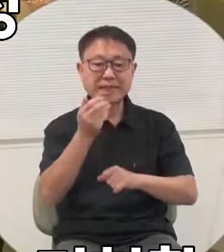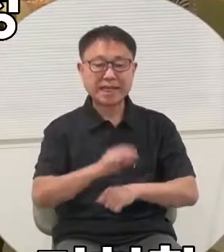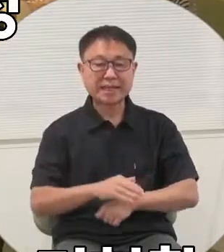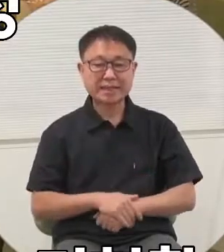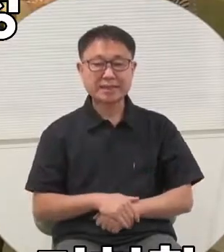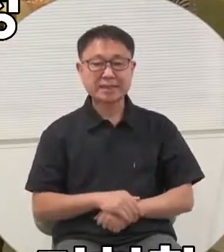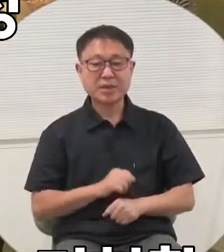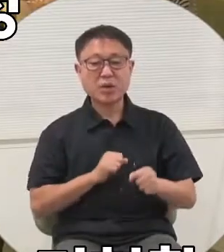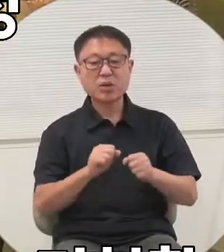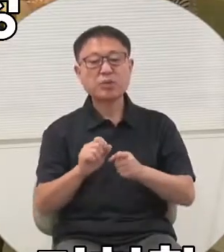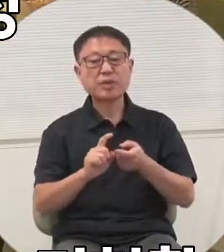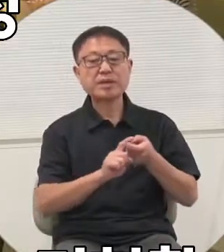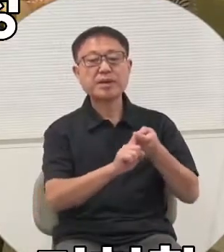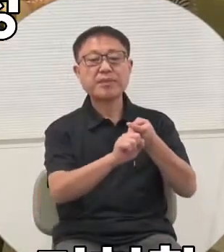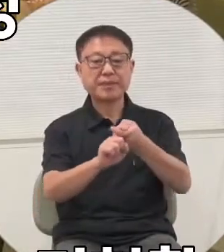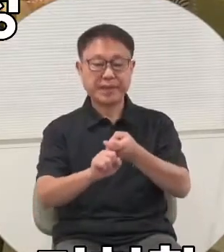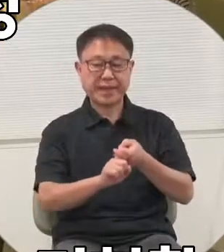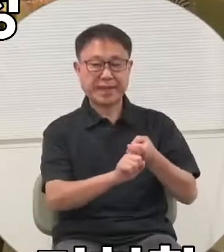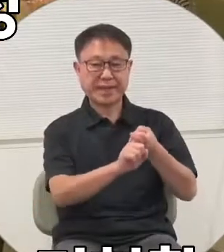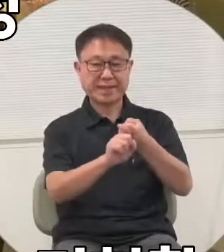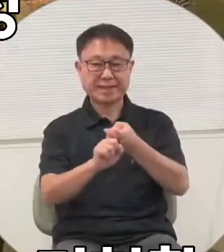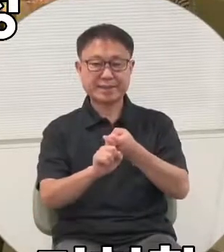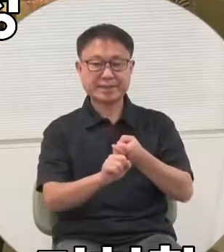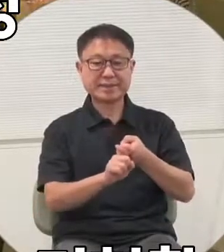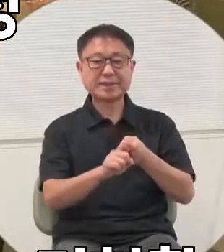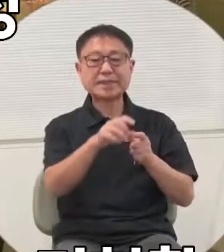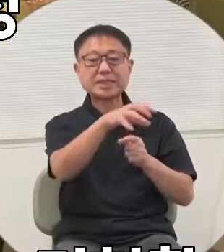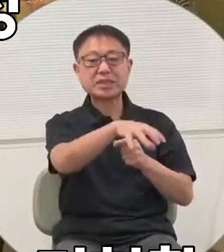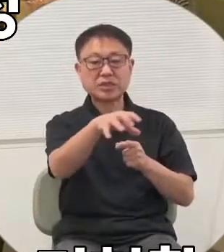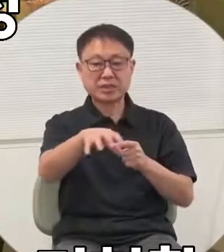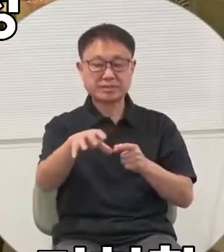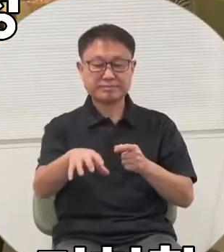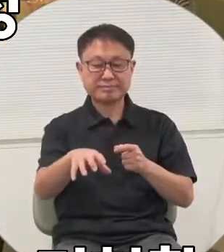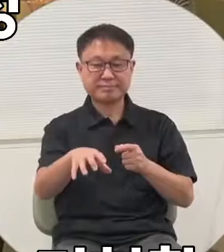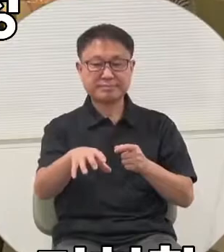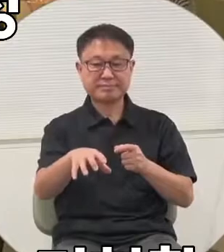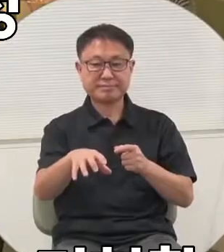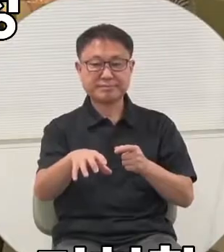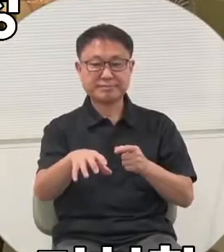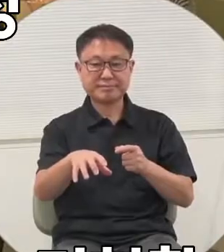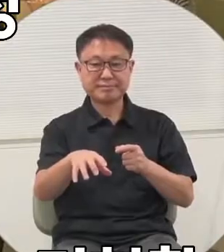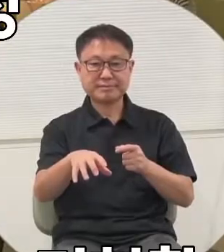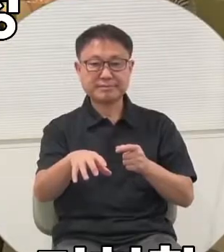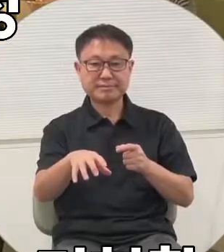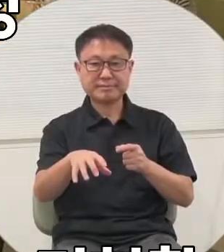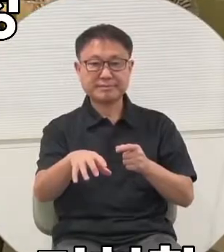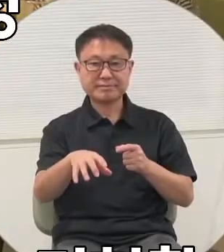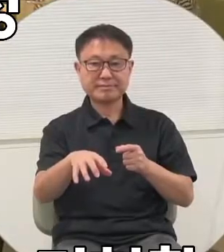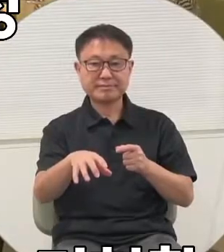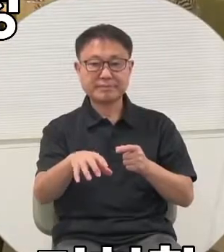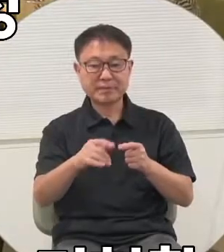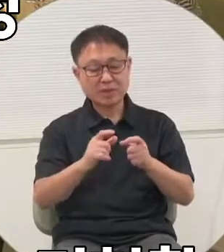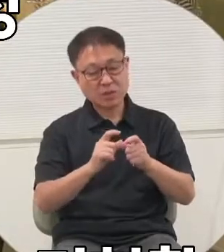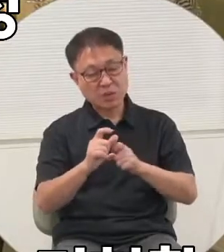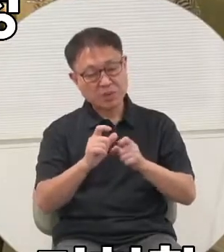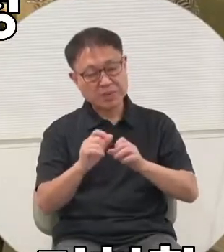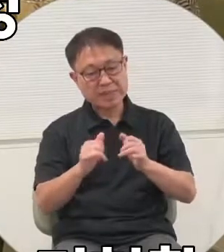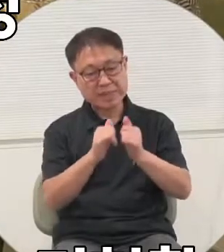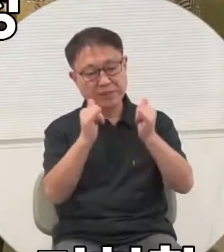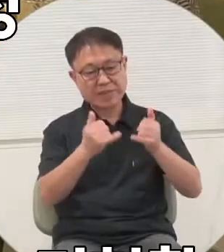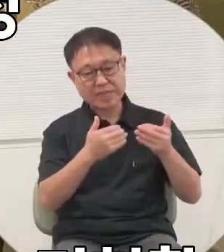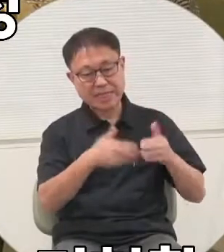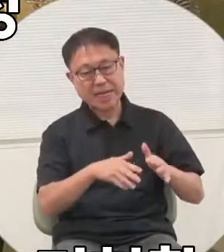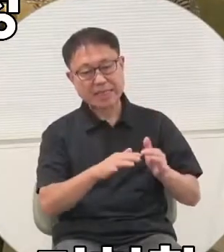저희 활동가 연대에서는 지역에서, 마을에서 정말 고민하는 사회적